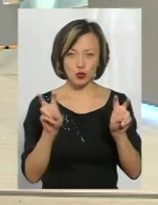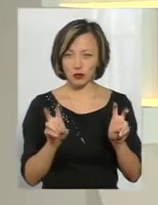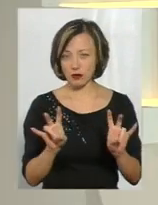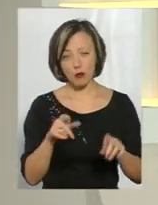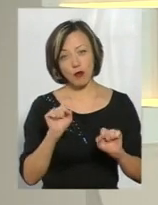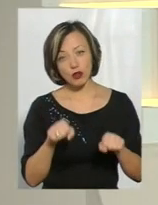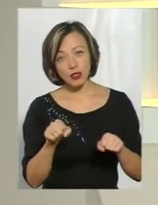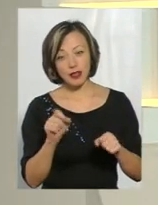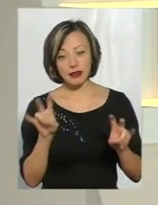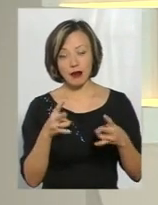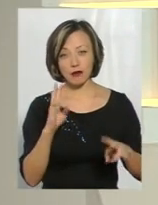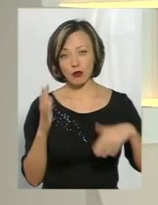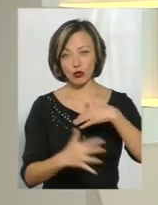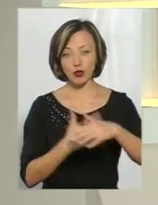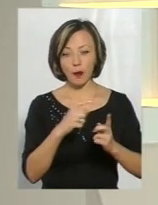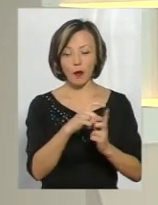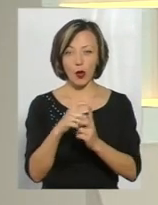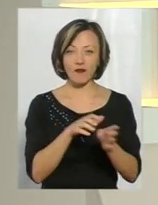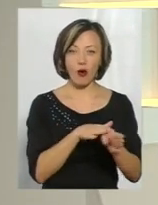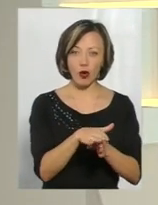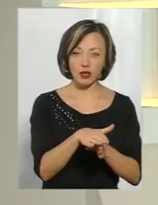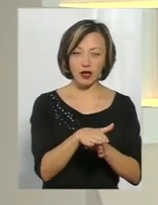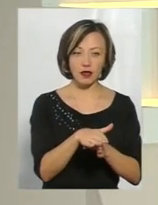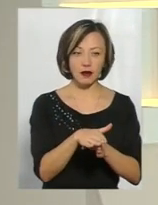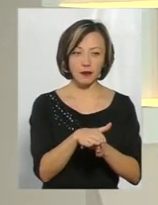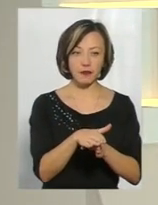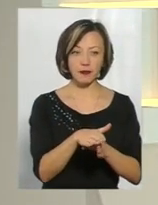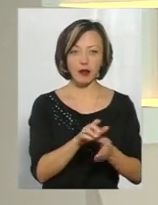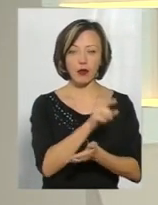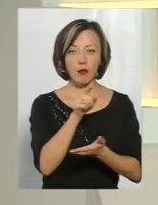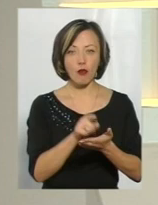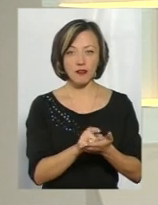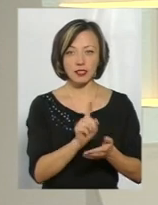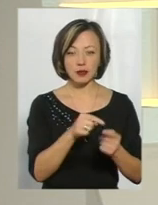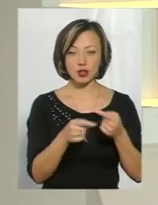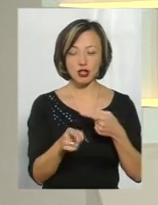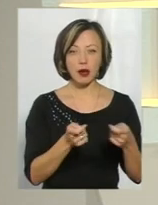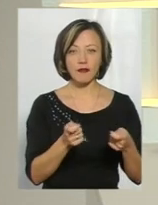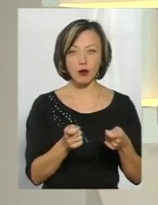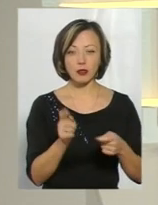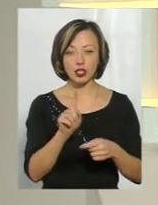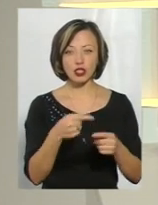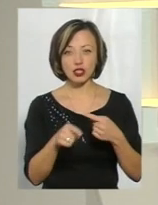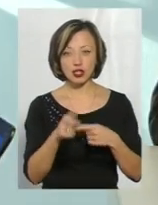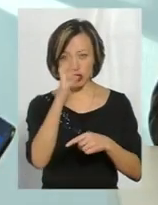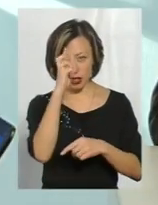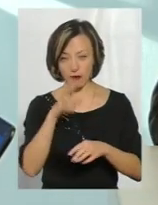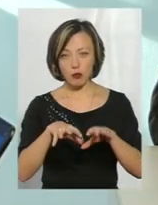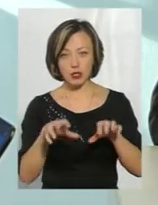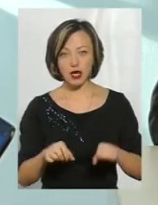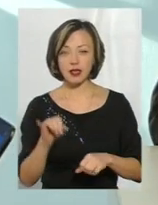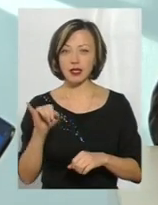потрібно сплутувати поняття виконання безпосередніх обов'язків тим чи іншим керівником на тій чи іншій державній посаді